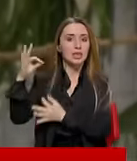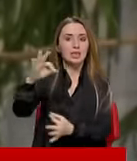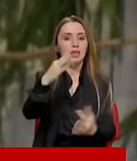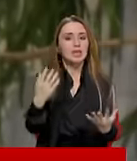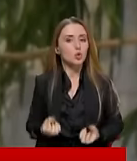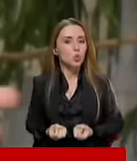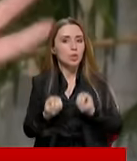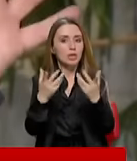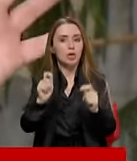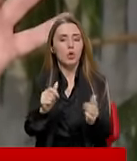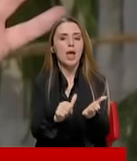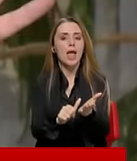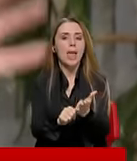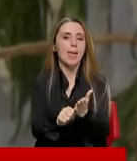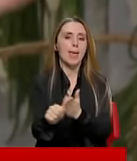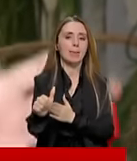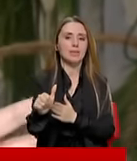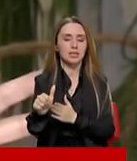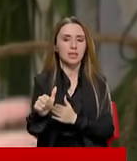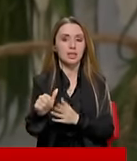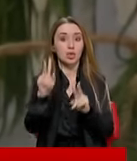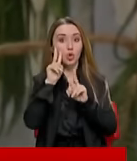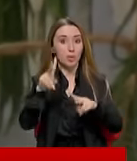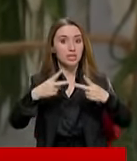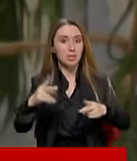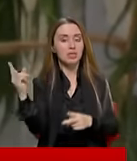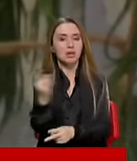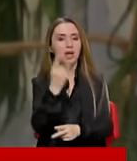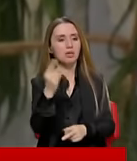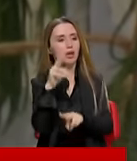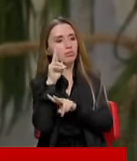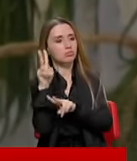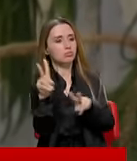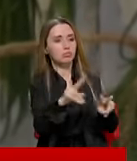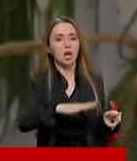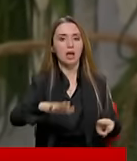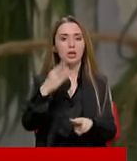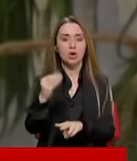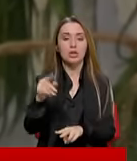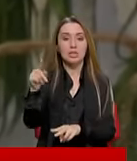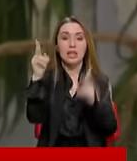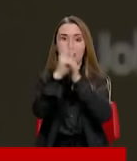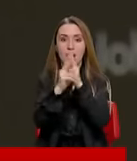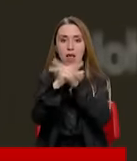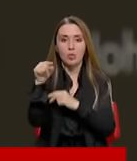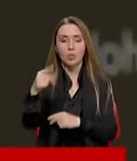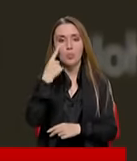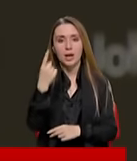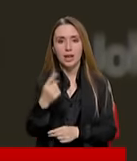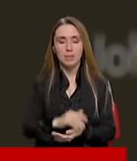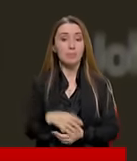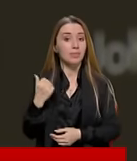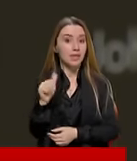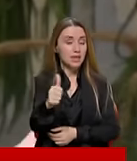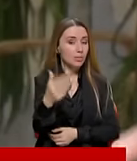ürettikleri Onların hepsinin de görülebileceği gezerek görülebileceği bir alan olacak o da Sizin hayaliniz bakalım ne